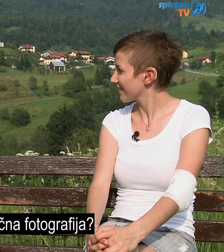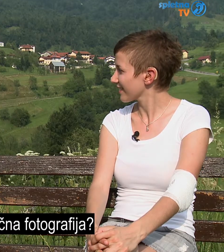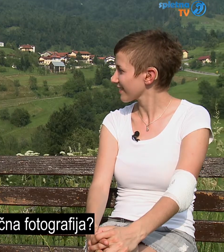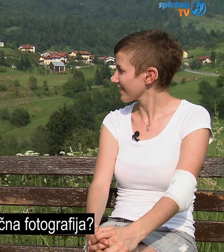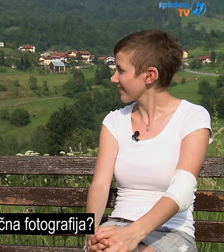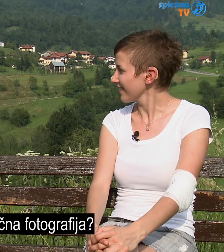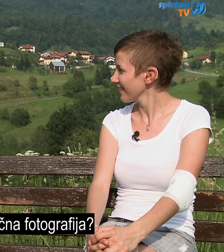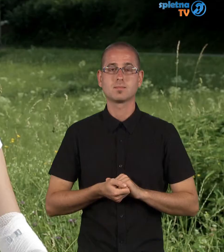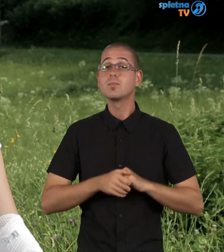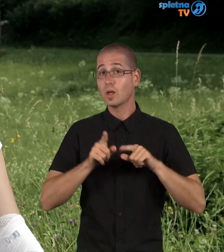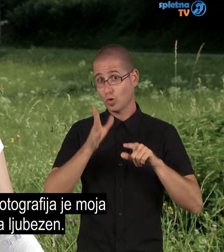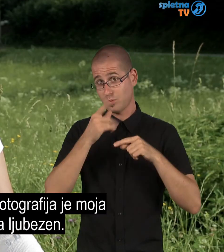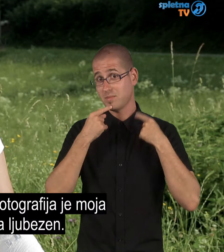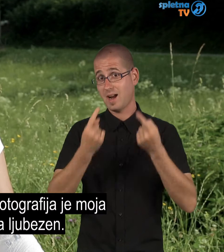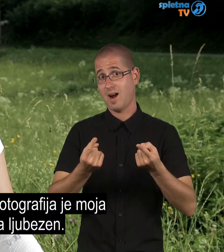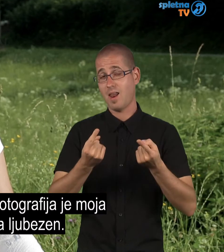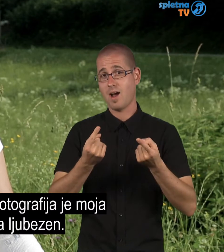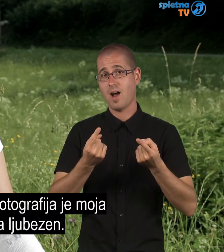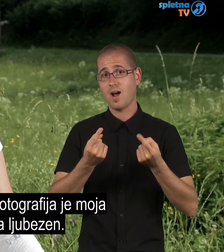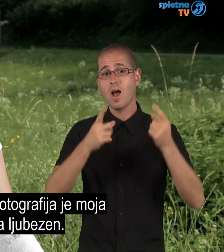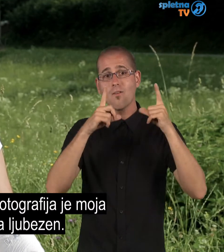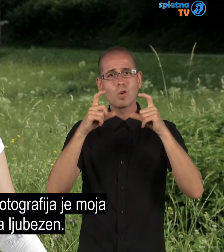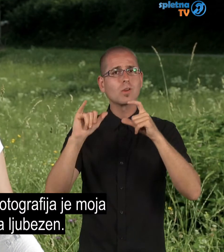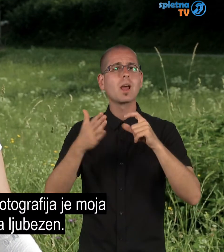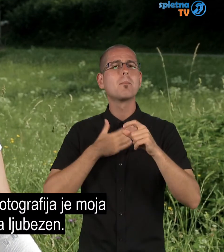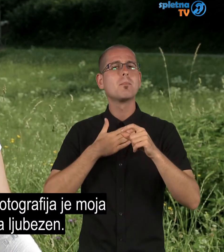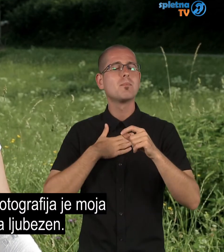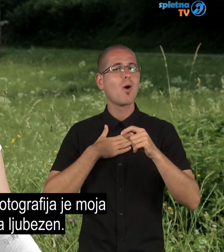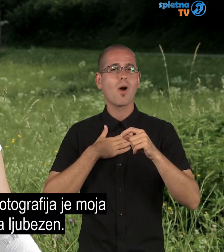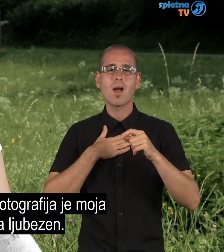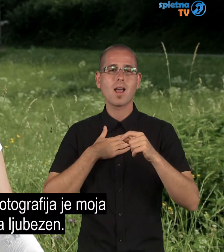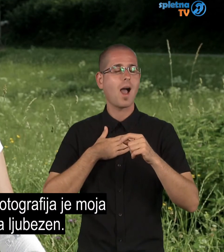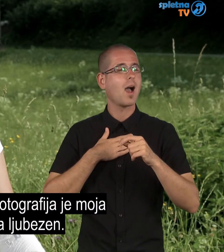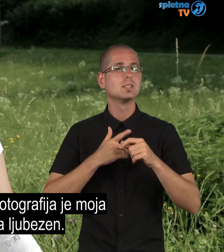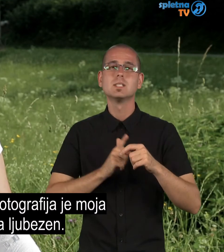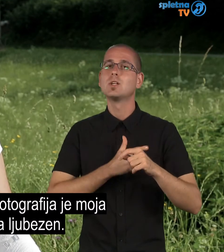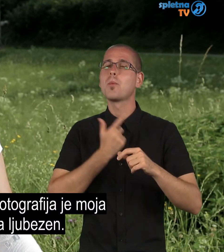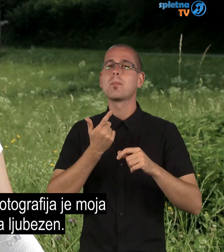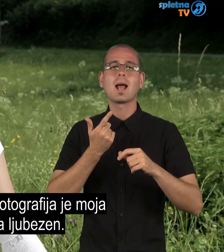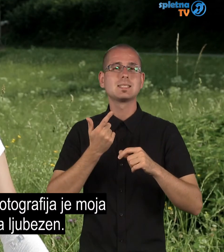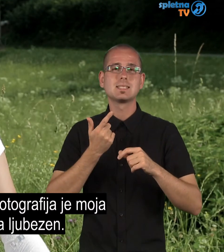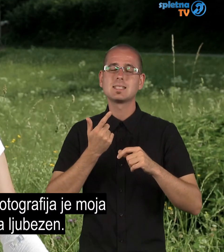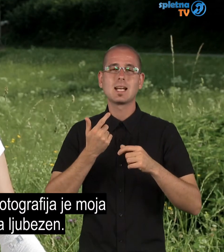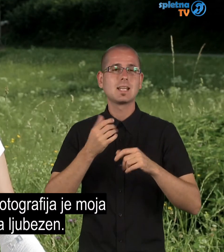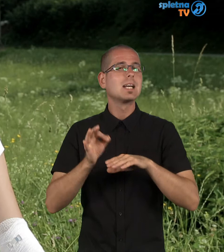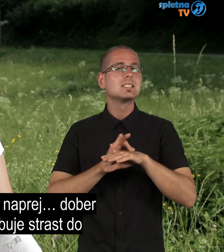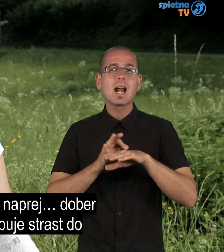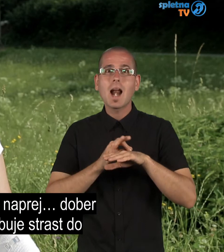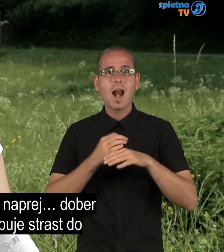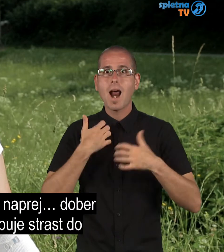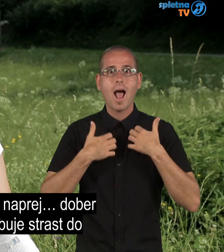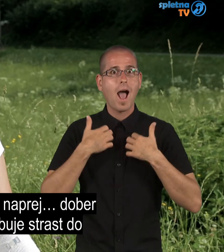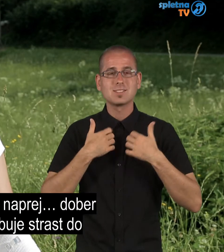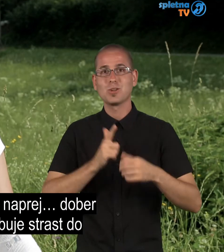odlične fotografije. Tako bom rekla, fotografija je moja strast, moja ljubezen, to me vedno